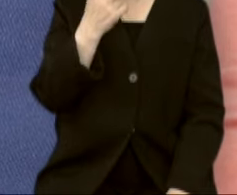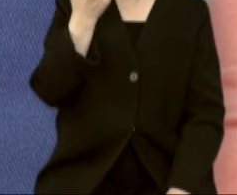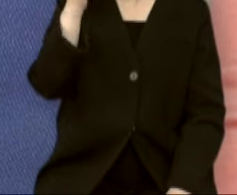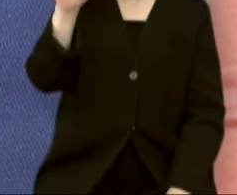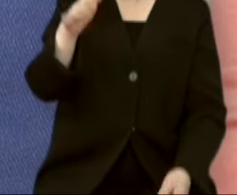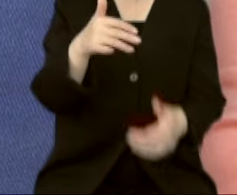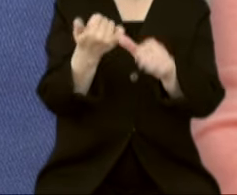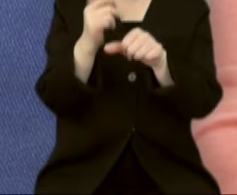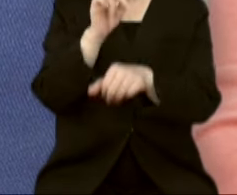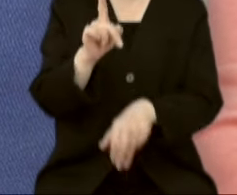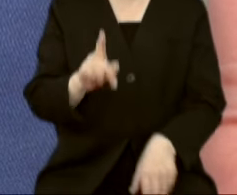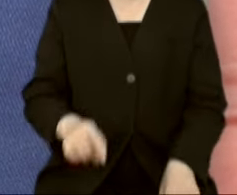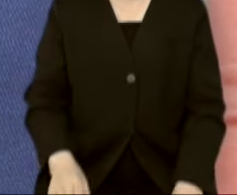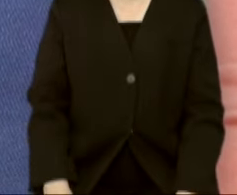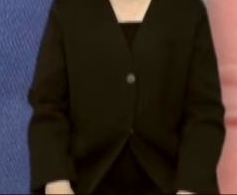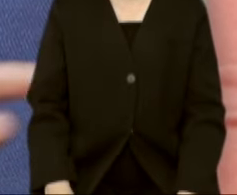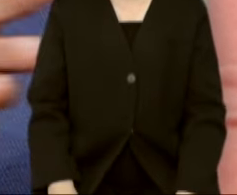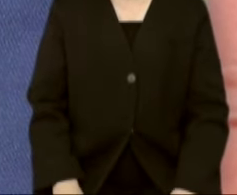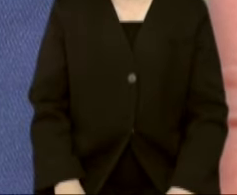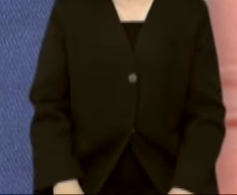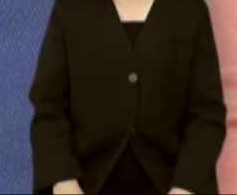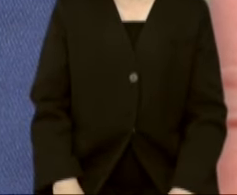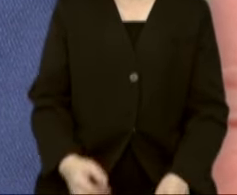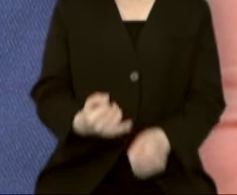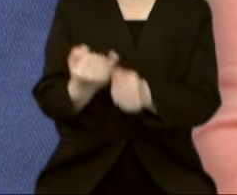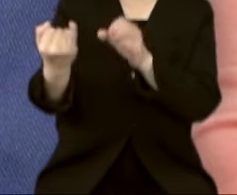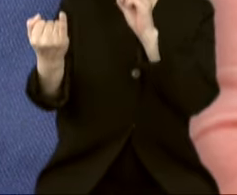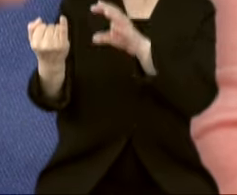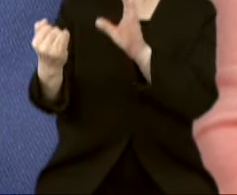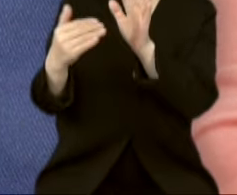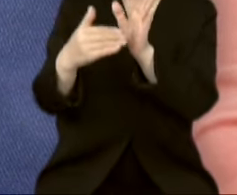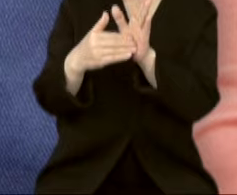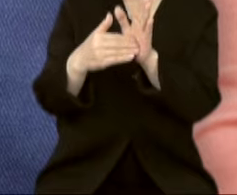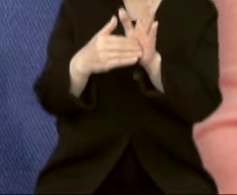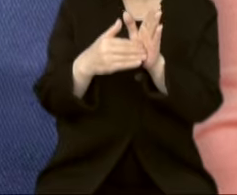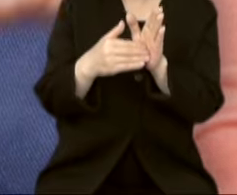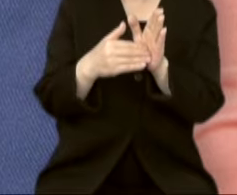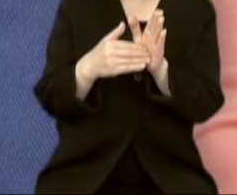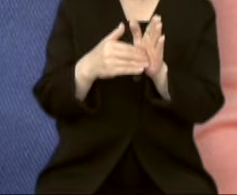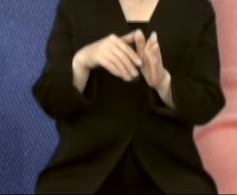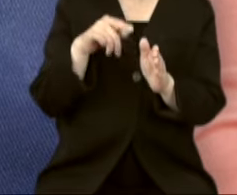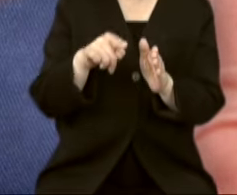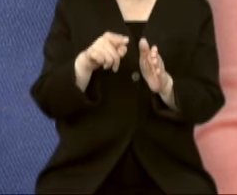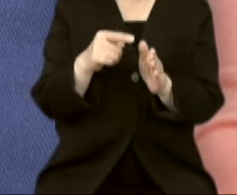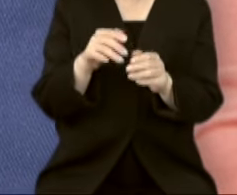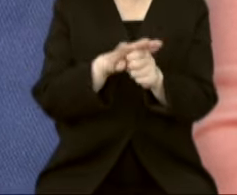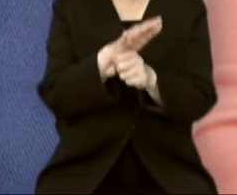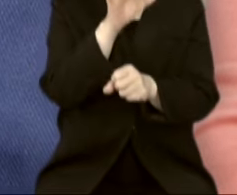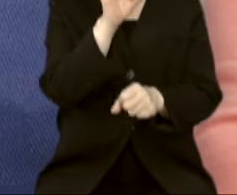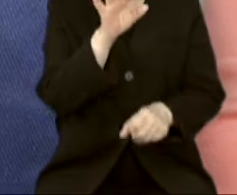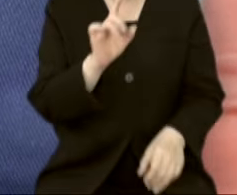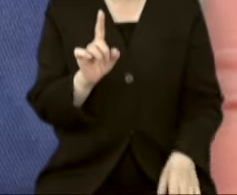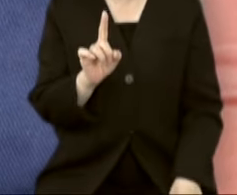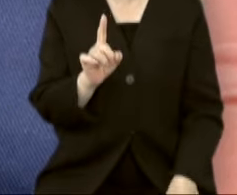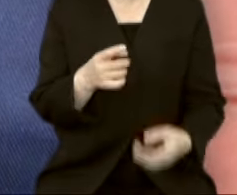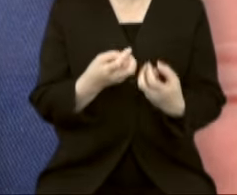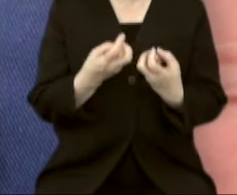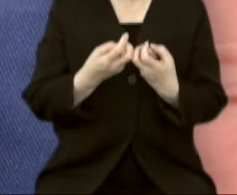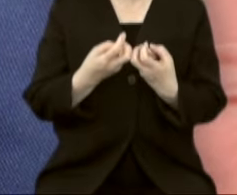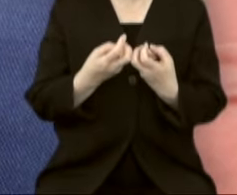6개월 후에 죽을 거예요. 예. 그래서 집사람 얘기했어요. 그러면 이분은 사랑해 줄 수 없어요?